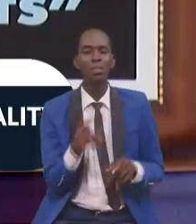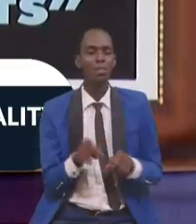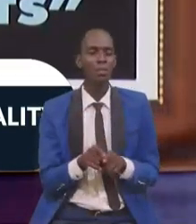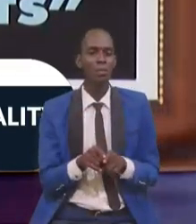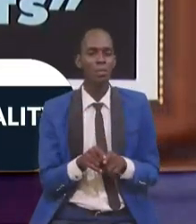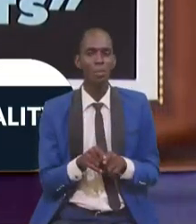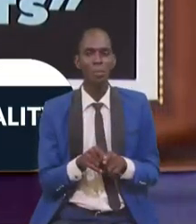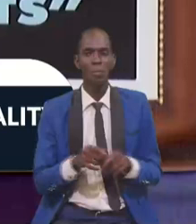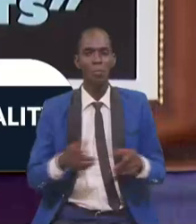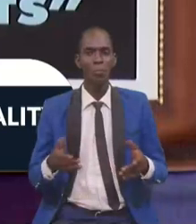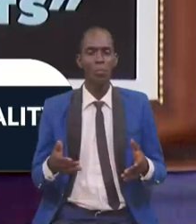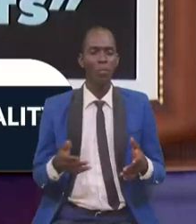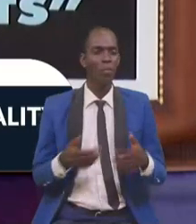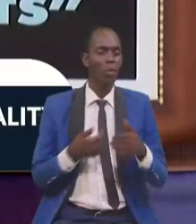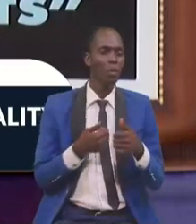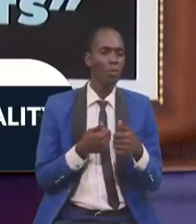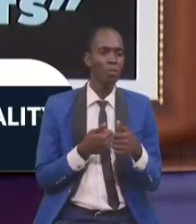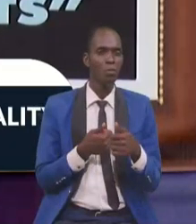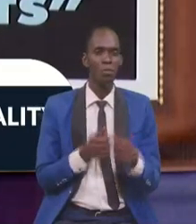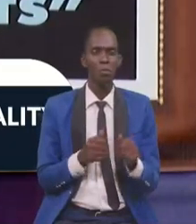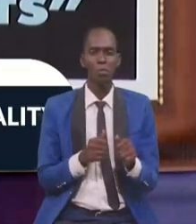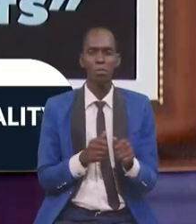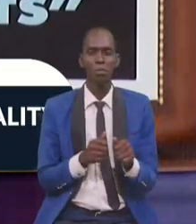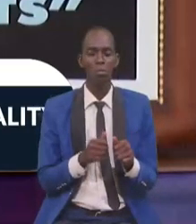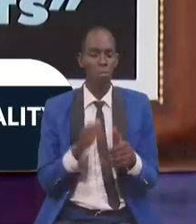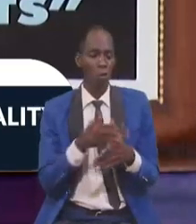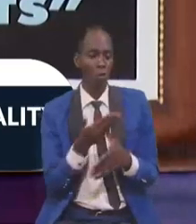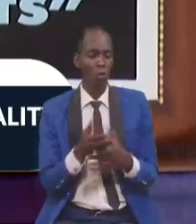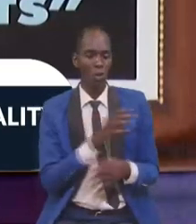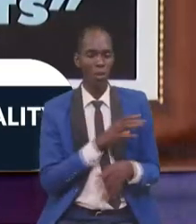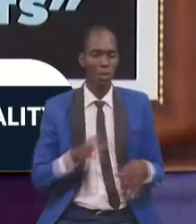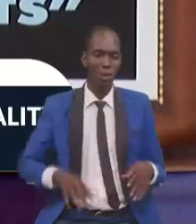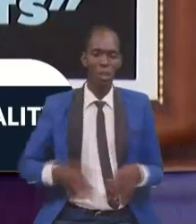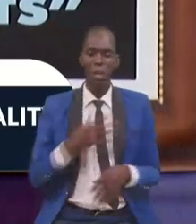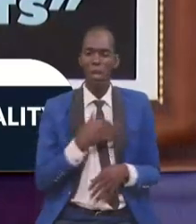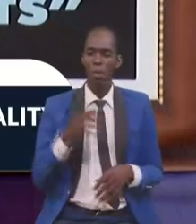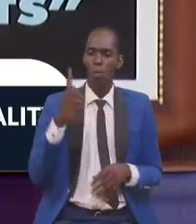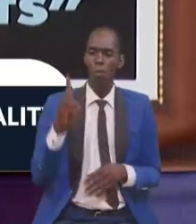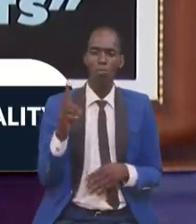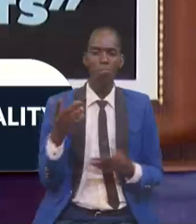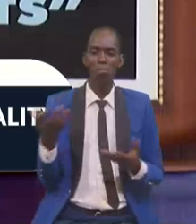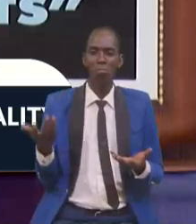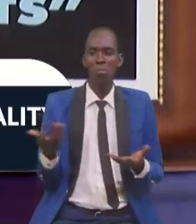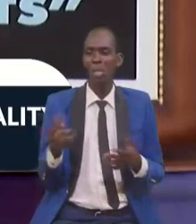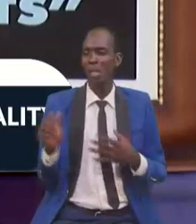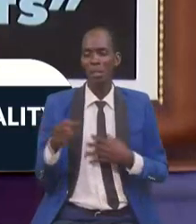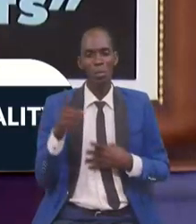alors ils sillonnent entre Christ et un vieil homme dans le village, ils sillonnent entre Christ et